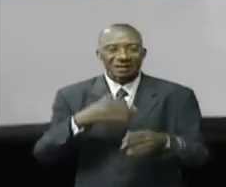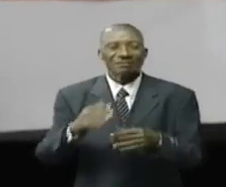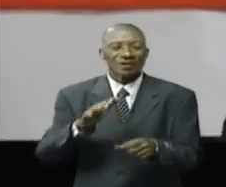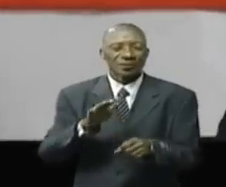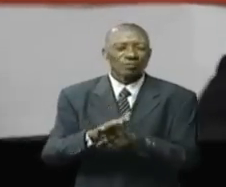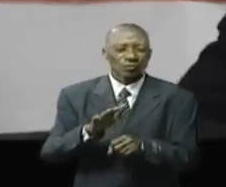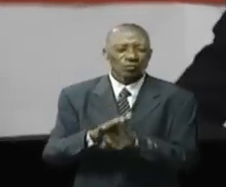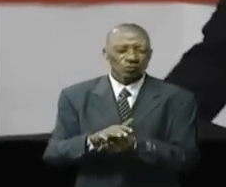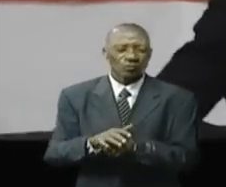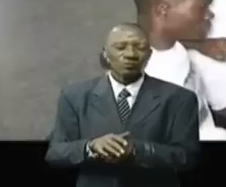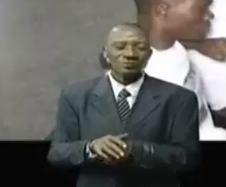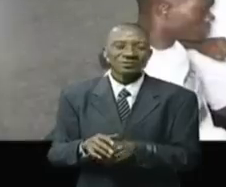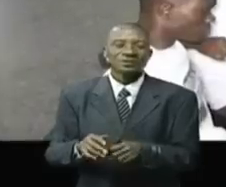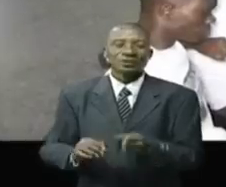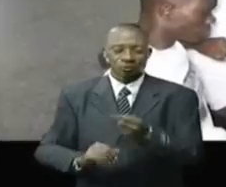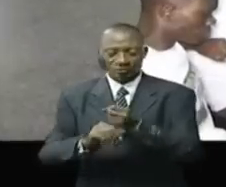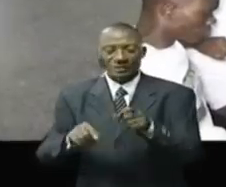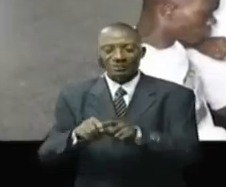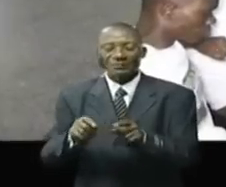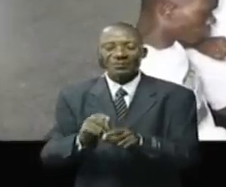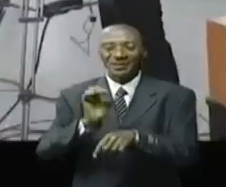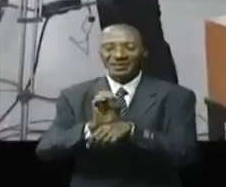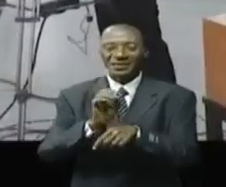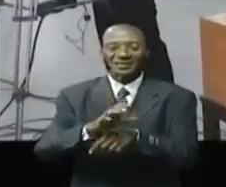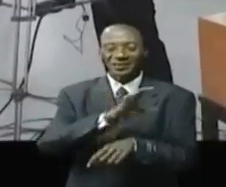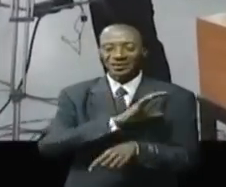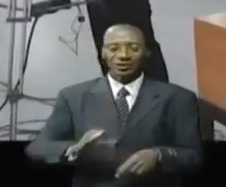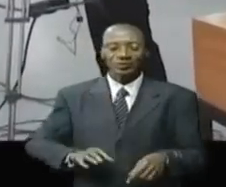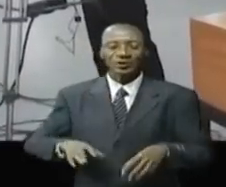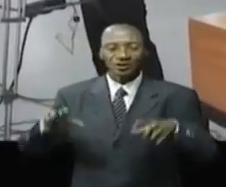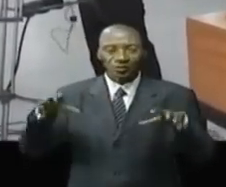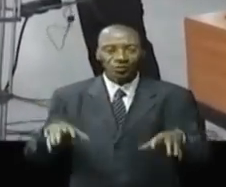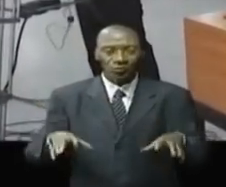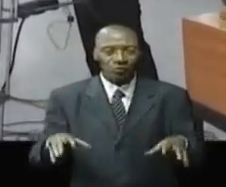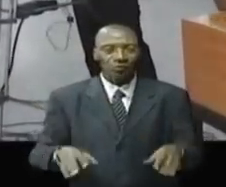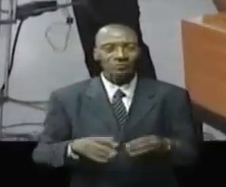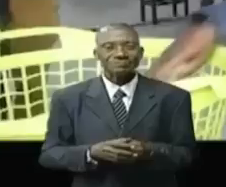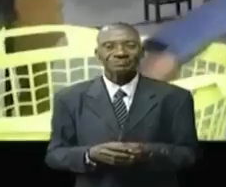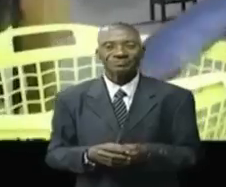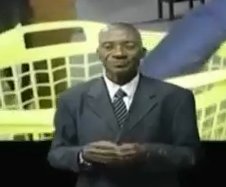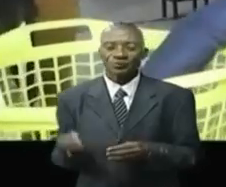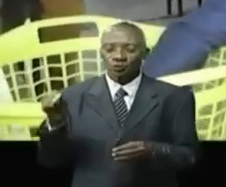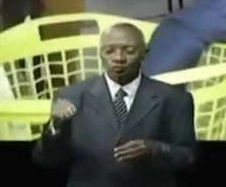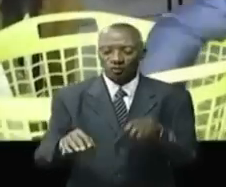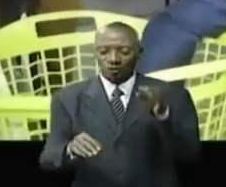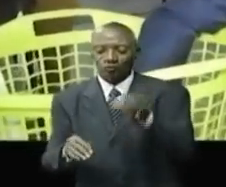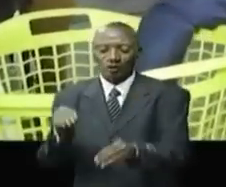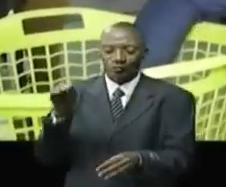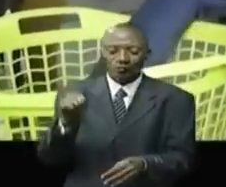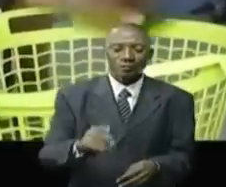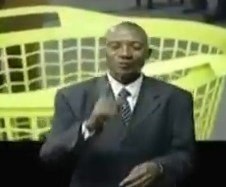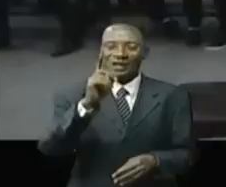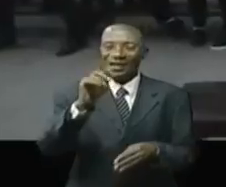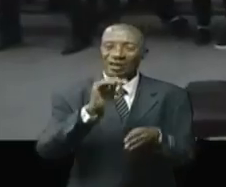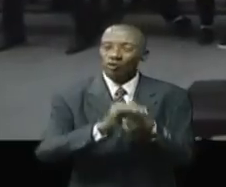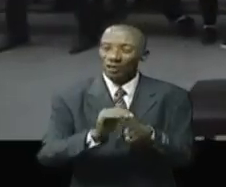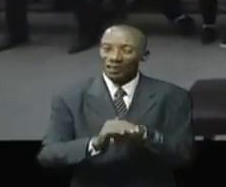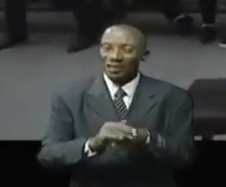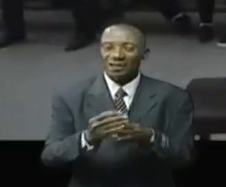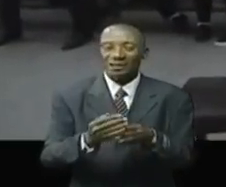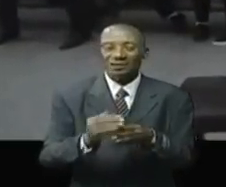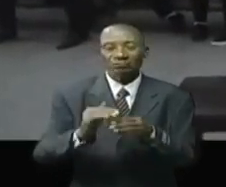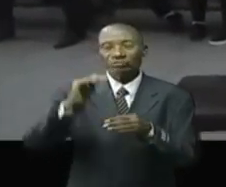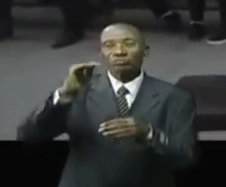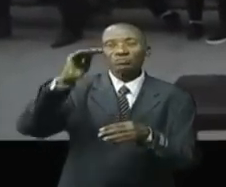Congo. Au-delà des prières et supplications, une contribution d'$1 a été initiée pour faire échec à